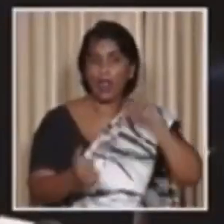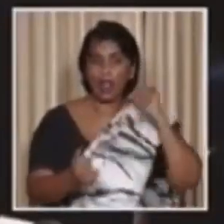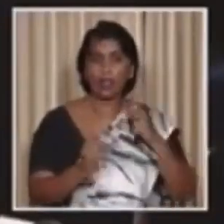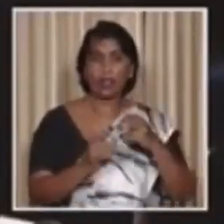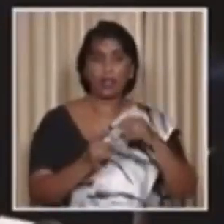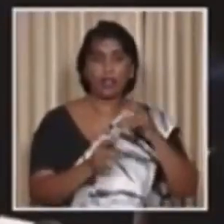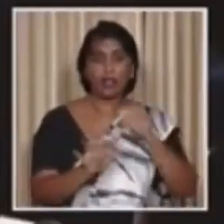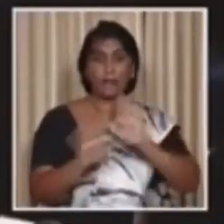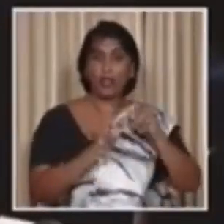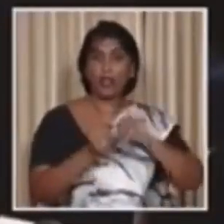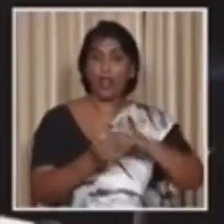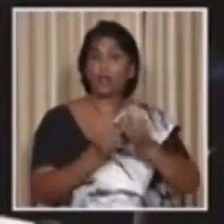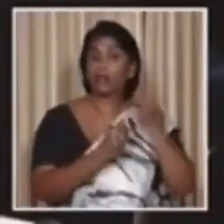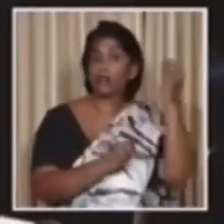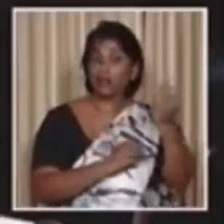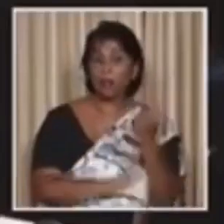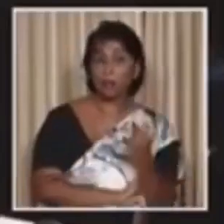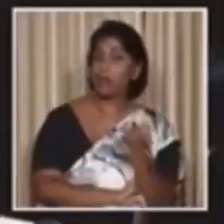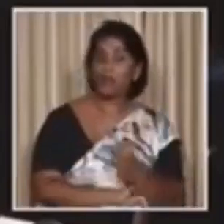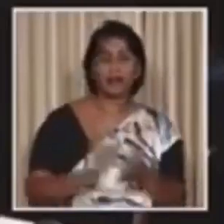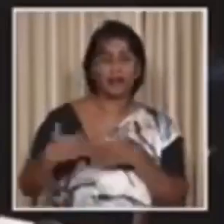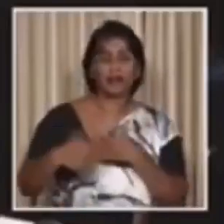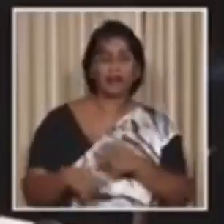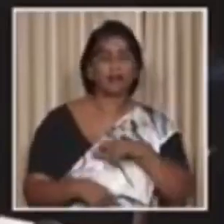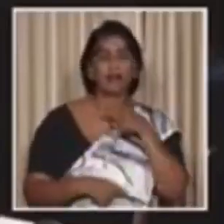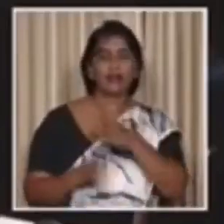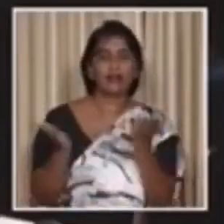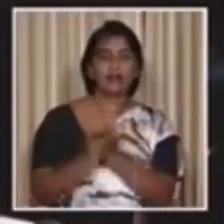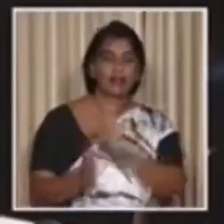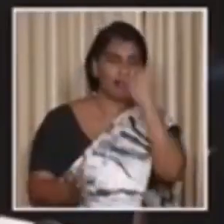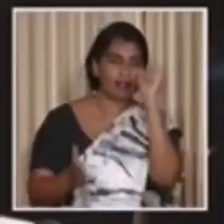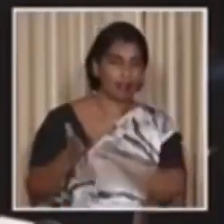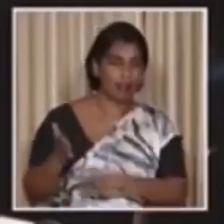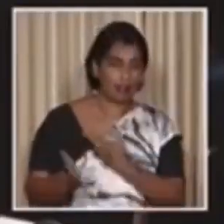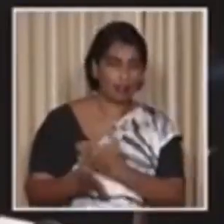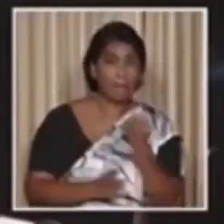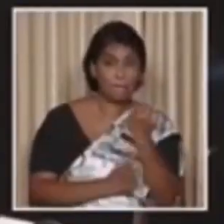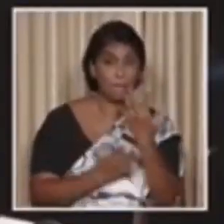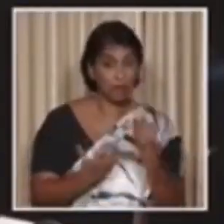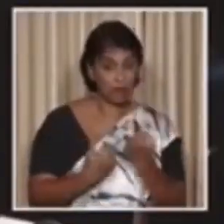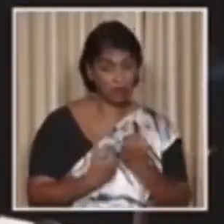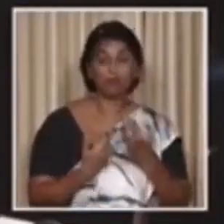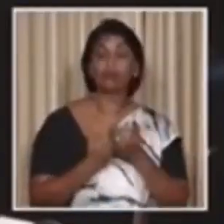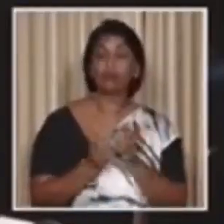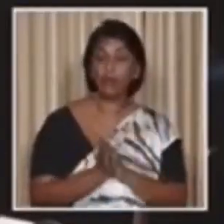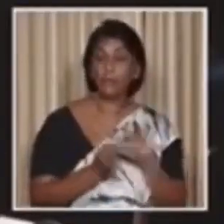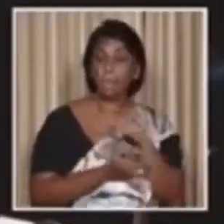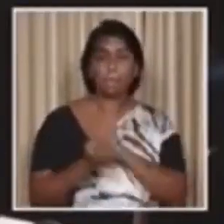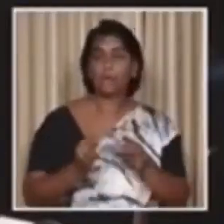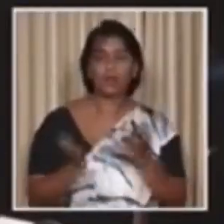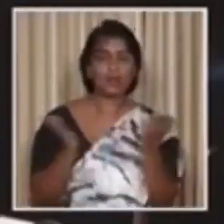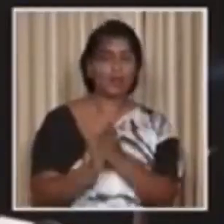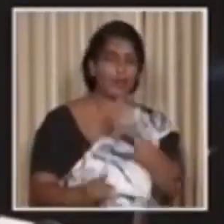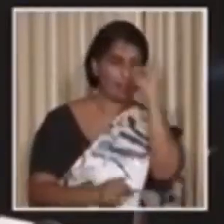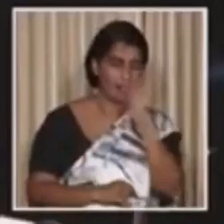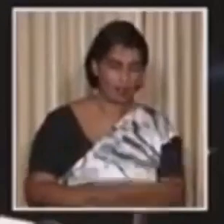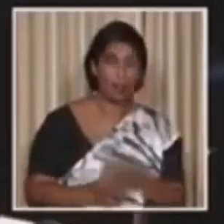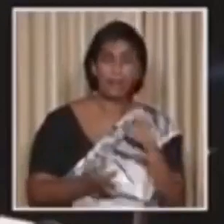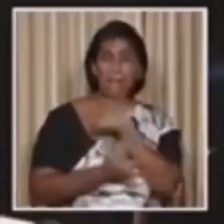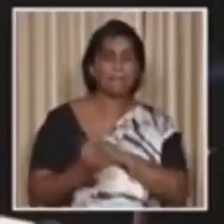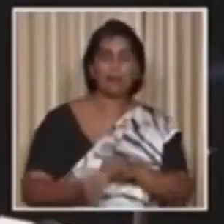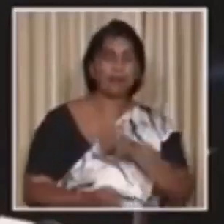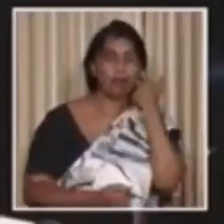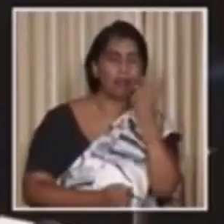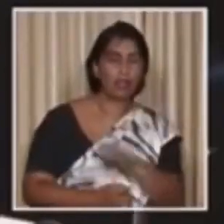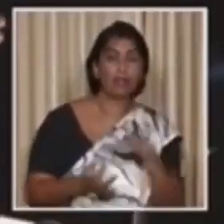ඉන්නට යවන්නේ? බලය ආපුවම එයාට කැබිනට් මණ්ඩලය කඩදාසියක් විතරයි. බලය ආපුවම එයාට ප්‍රජාතන්ත්‍රවාදයේ කඩදාසියක් විතරයි. ප්‍රජාතන්ත්‍රවාදය